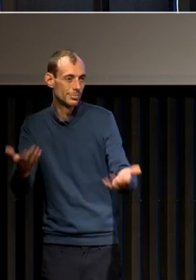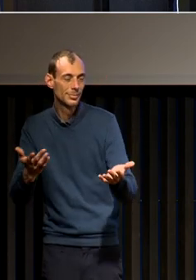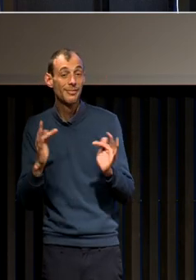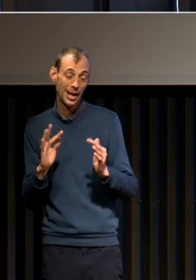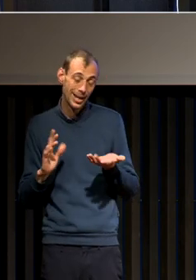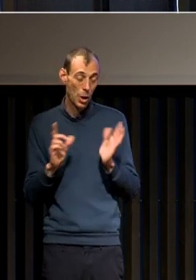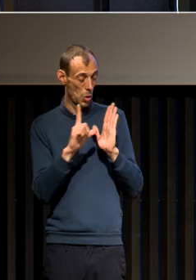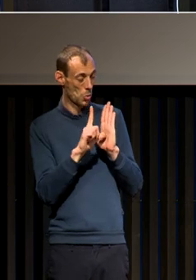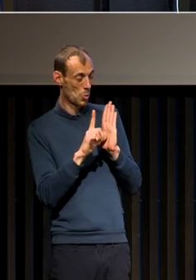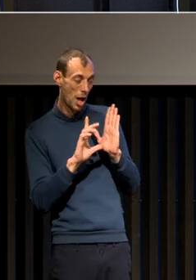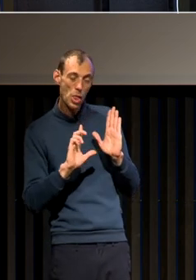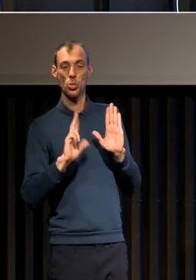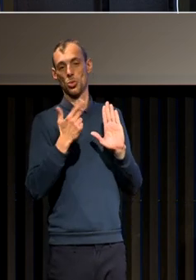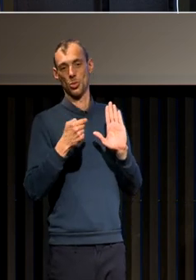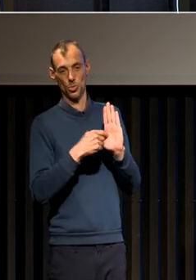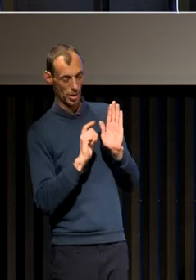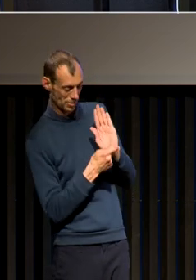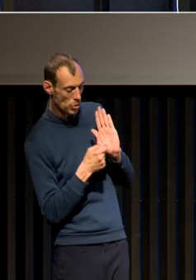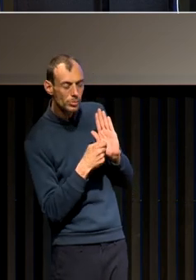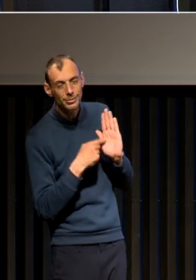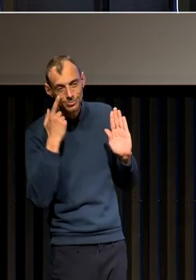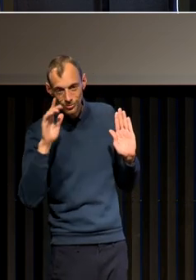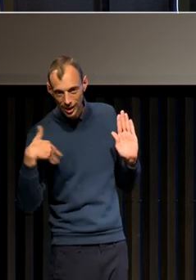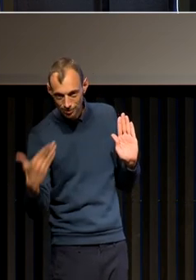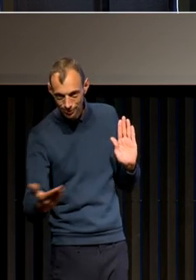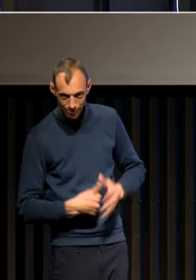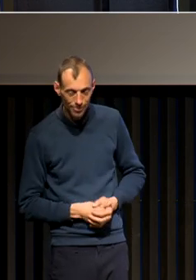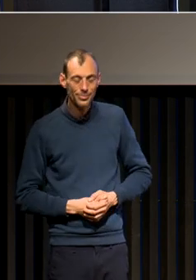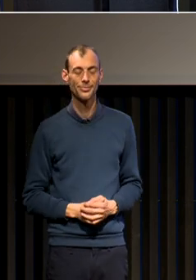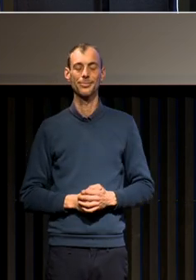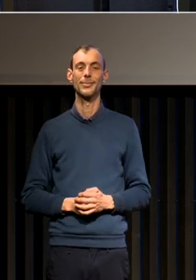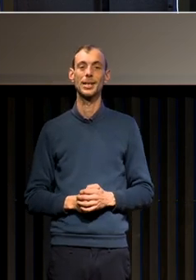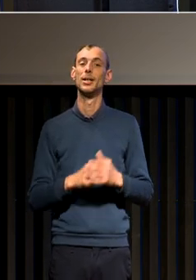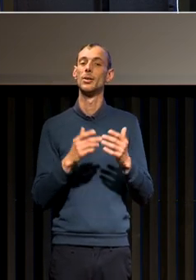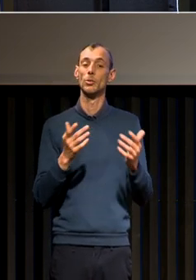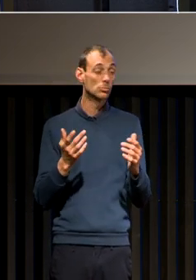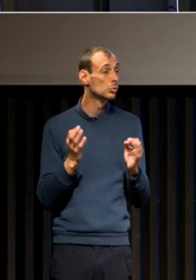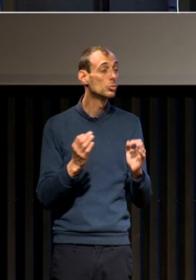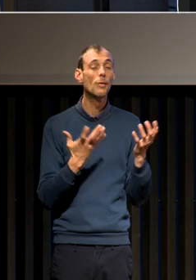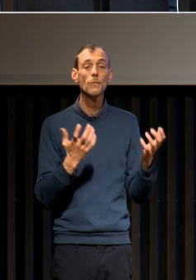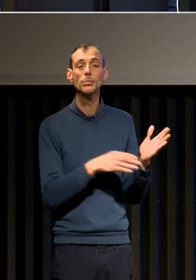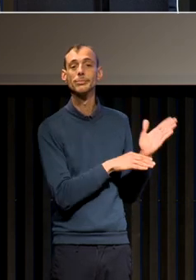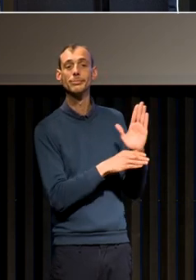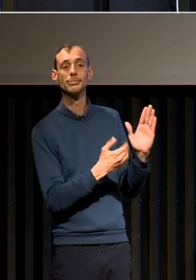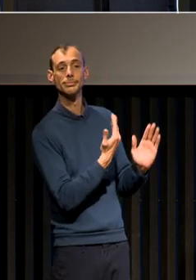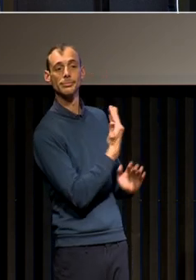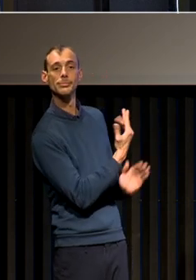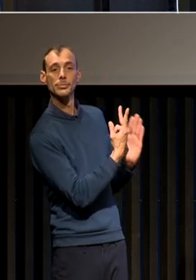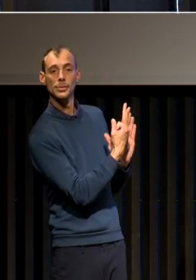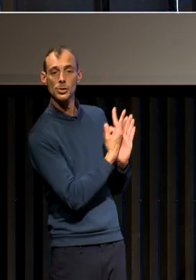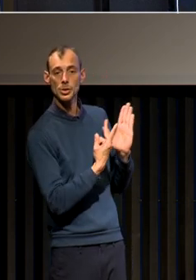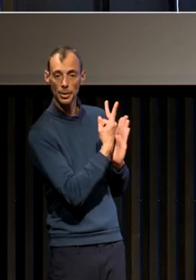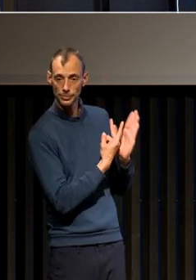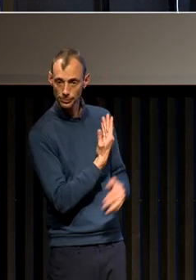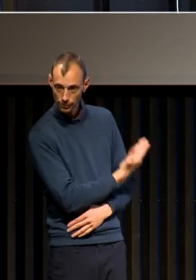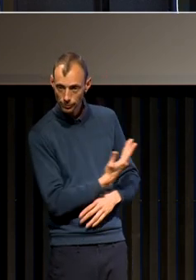qui impacte donc ce secteur. Juste ce schéma qui vous montre qu'en France, les enfants